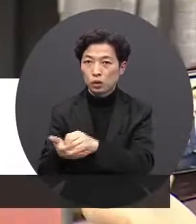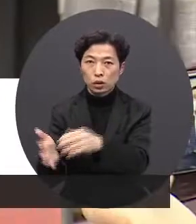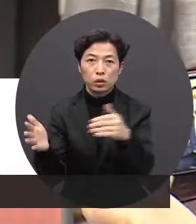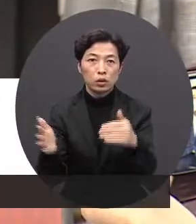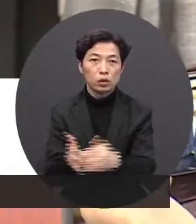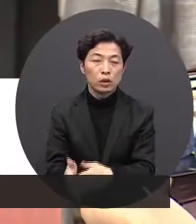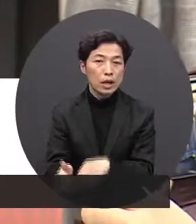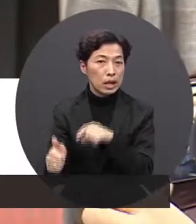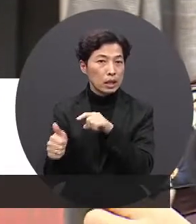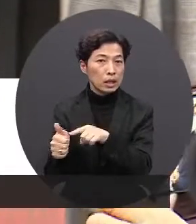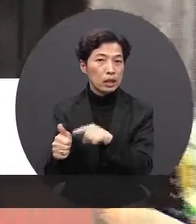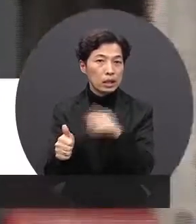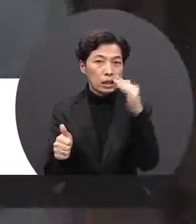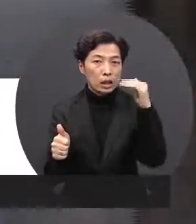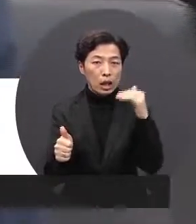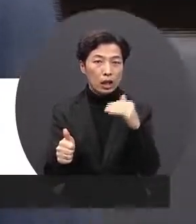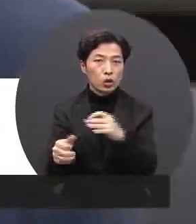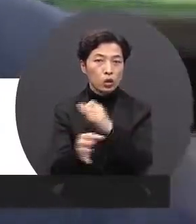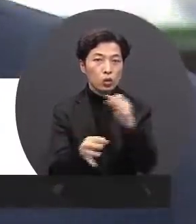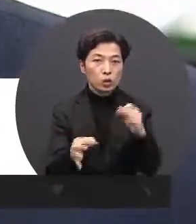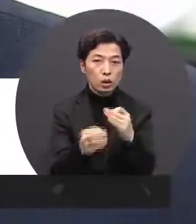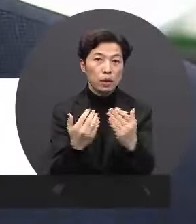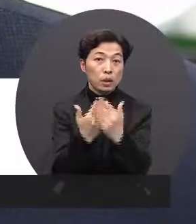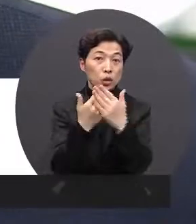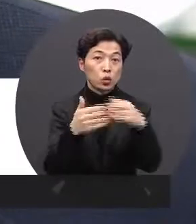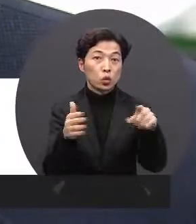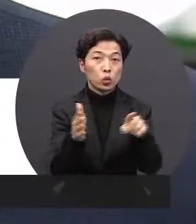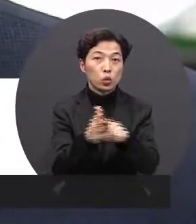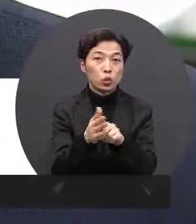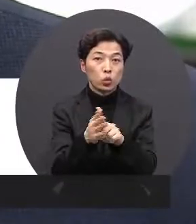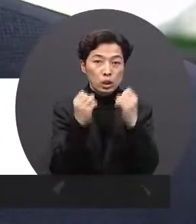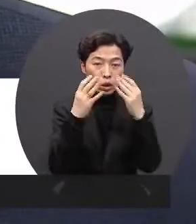전 의원은 대한민국 경제대도약을 이끄는